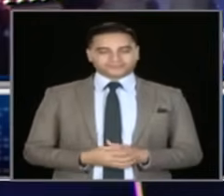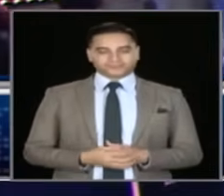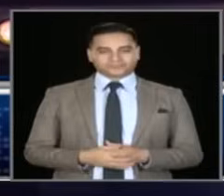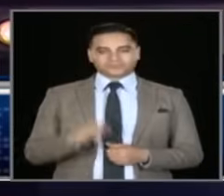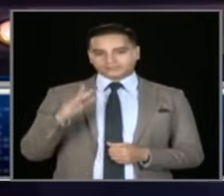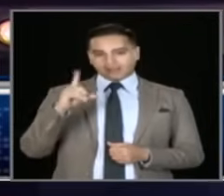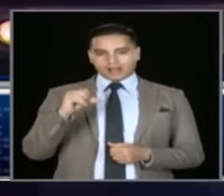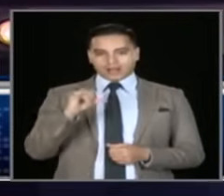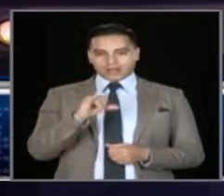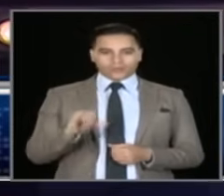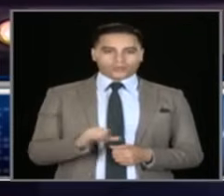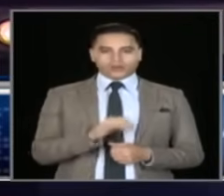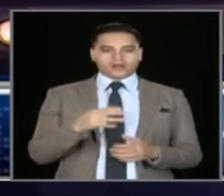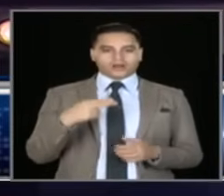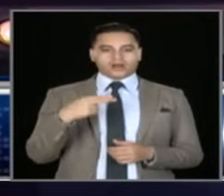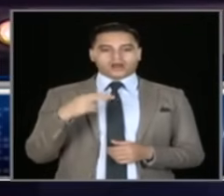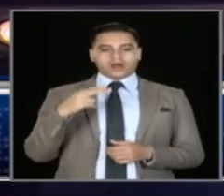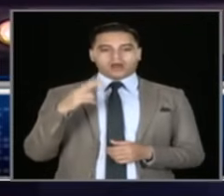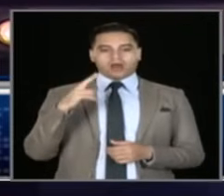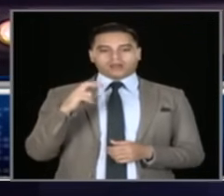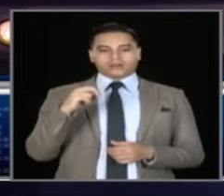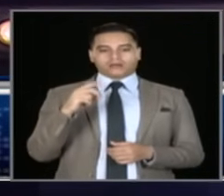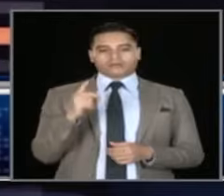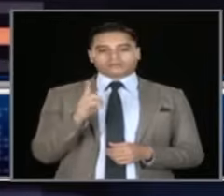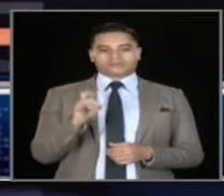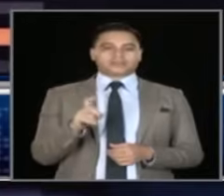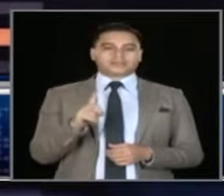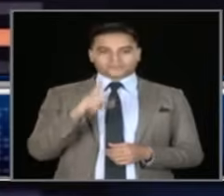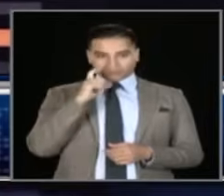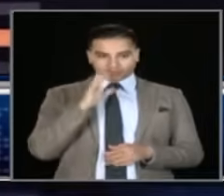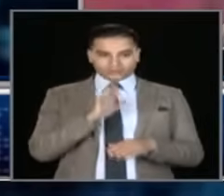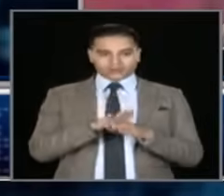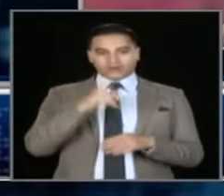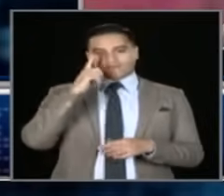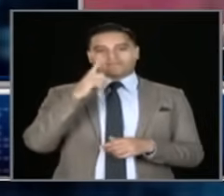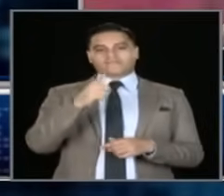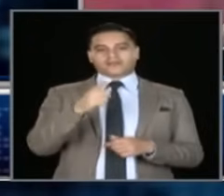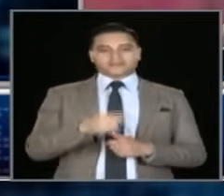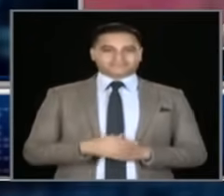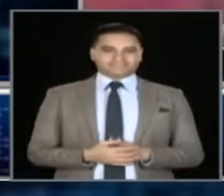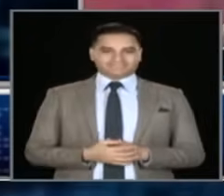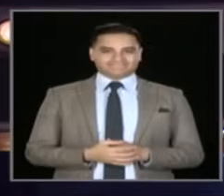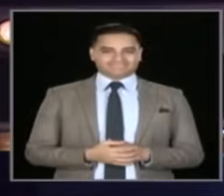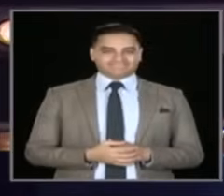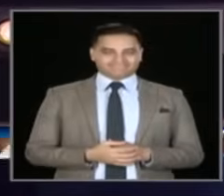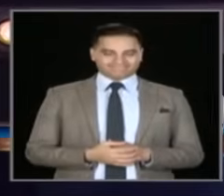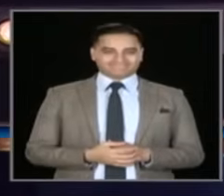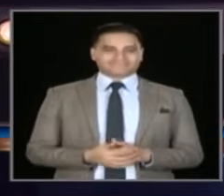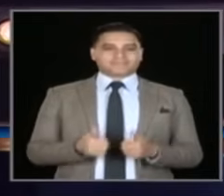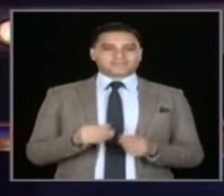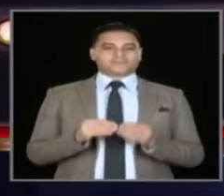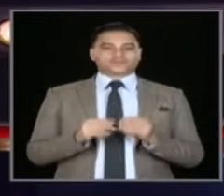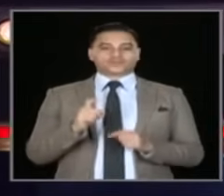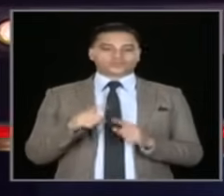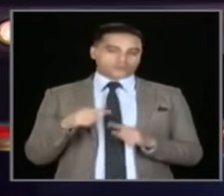سلوى مين؟ سلوى القطريب، لما تشوفوا صورتها هتعرفوها. تمام. السؤال